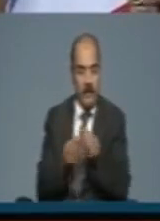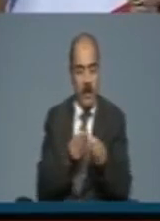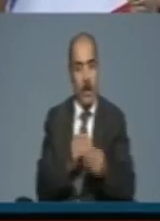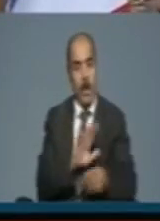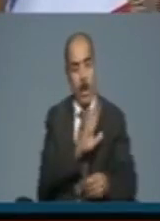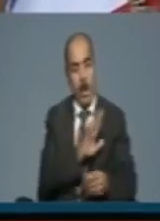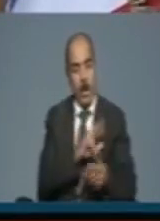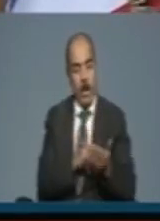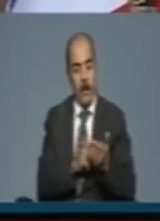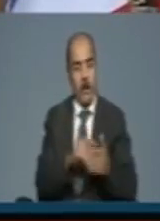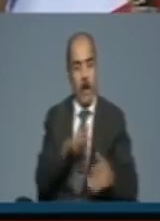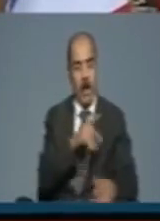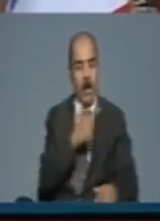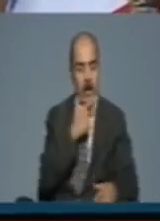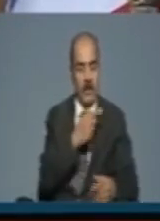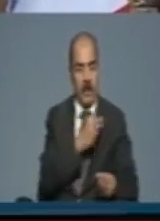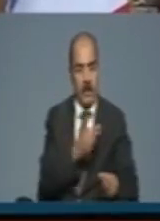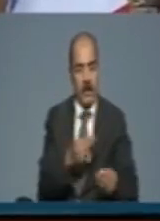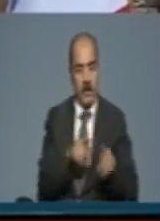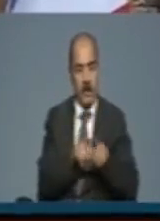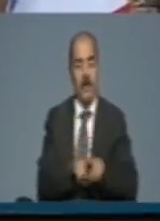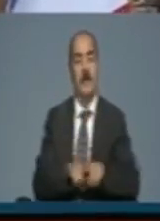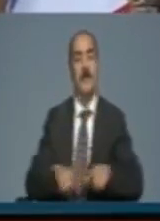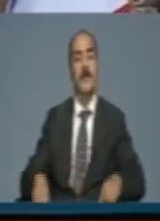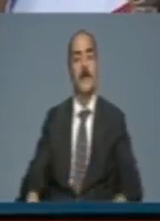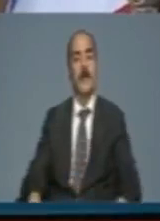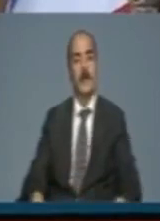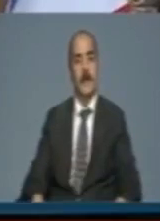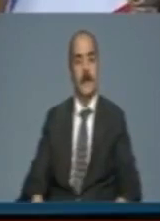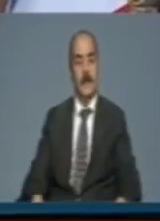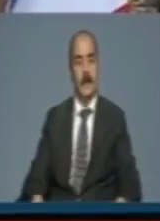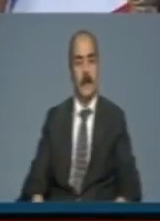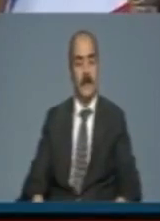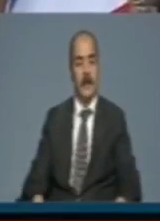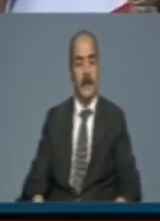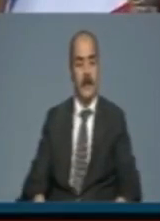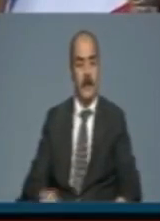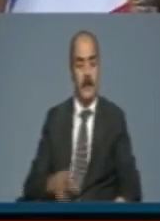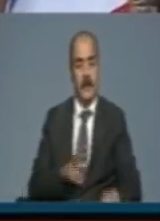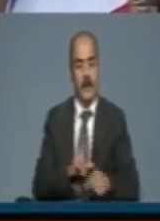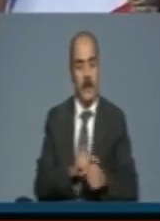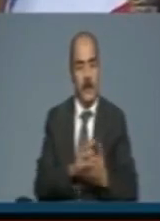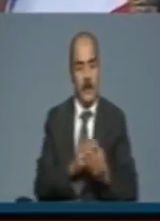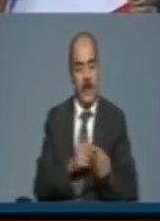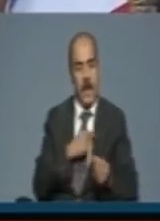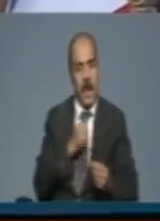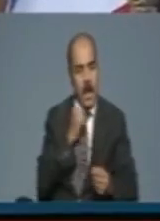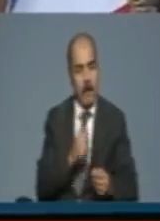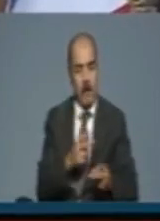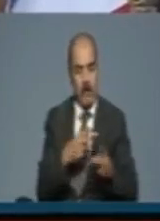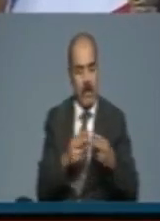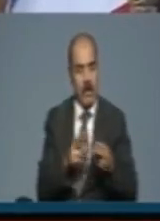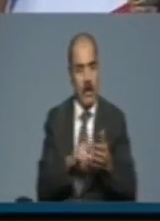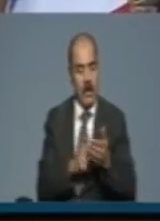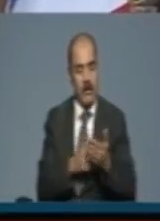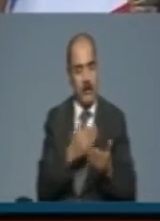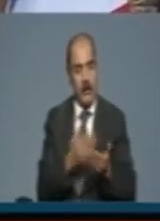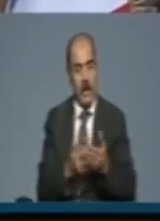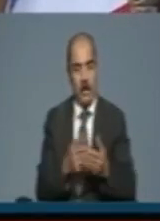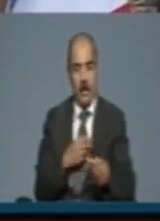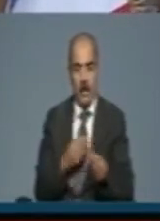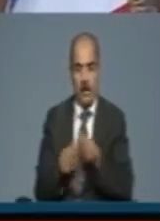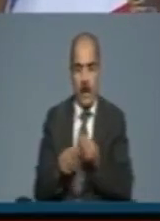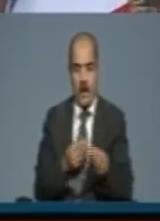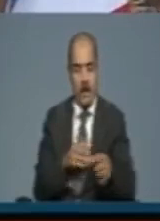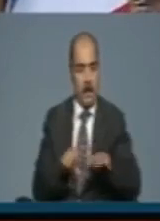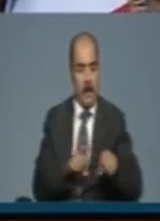والبحر المتوسط E lo era per le possibilità che questo ولدينا vertice الإمكانية prospetta. لهذا النائب. Nonostante